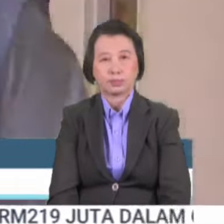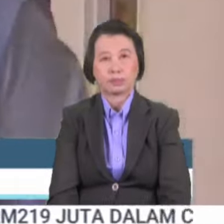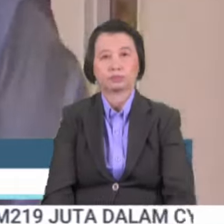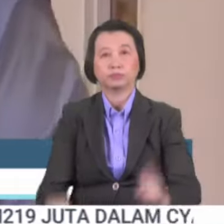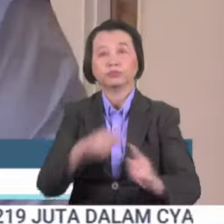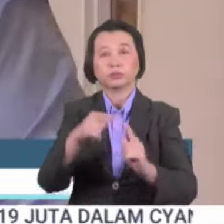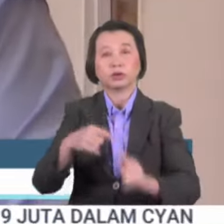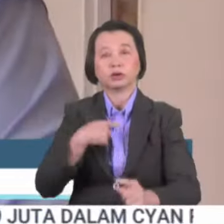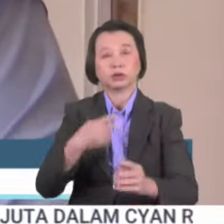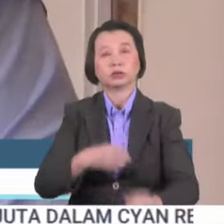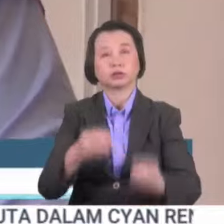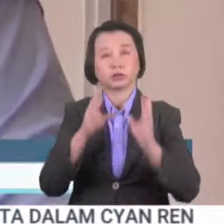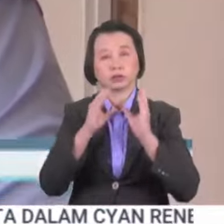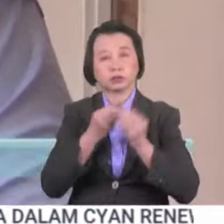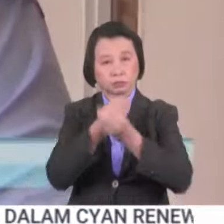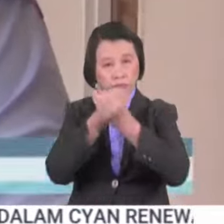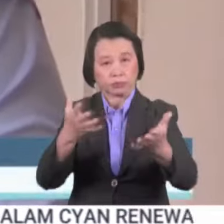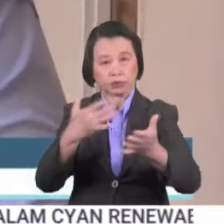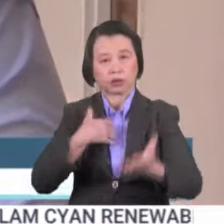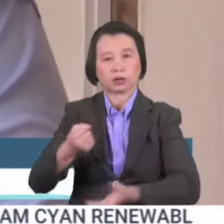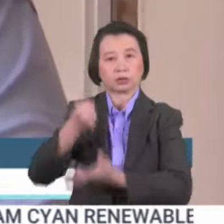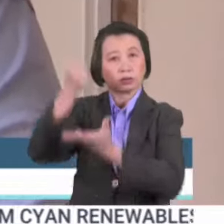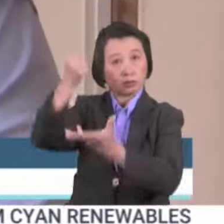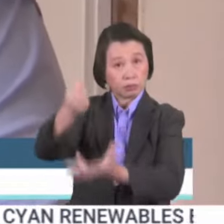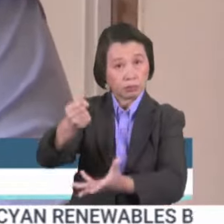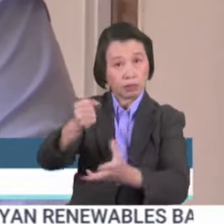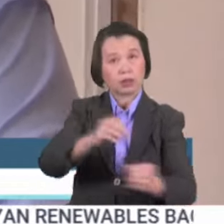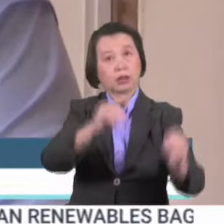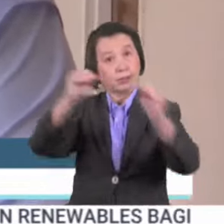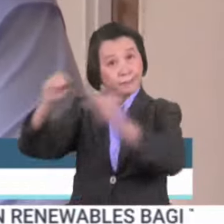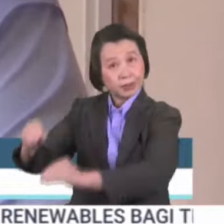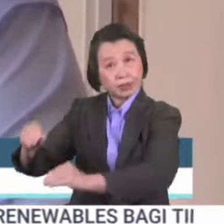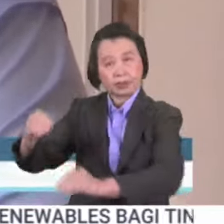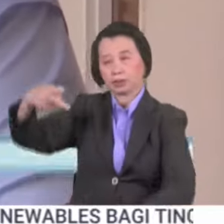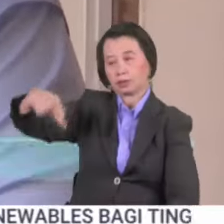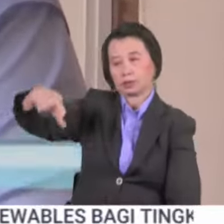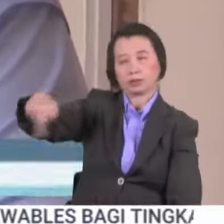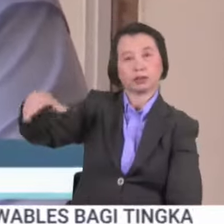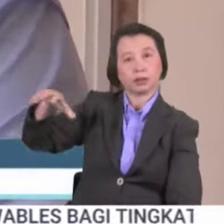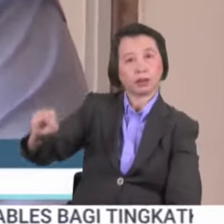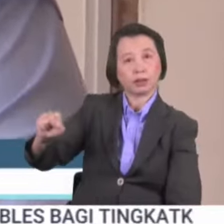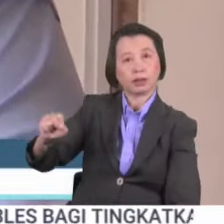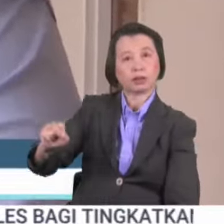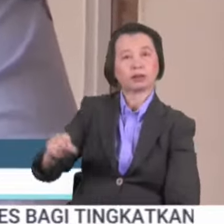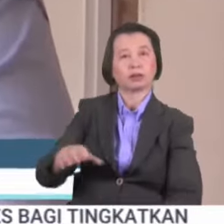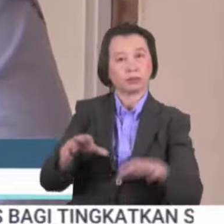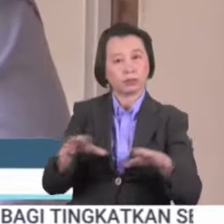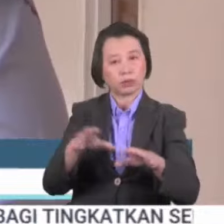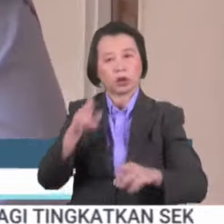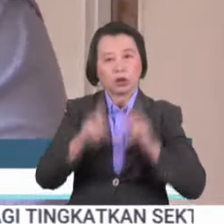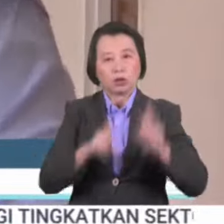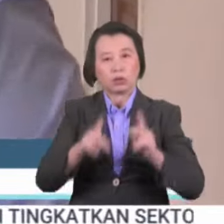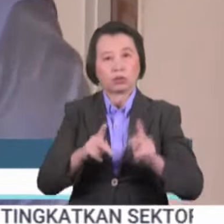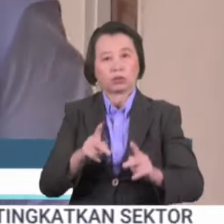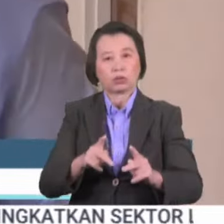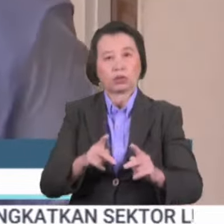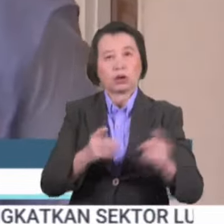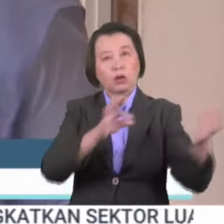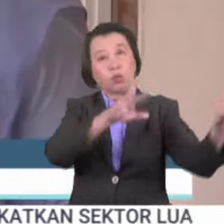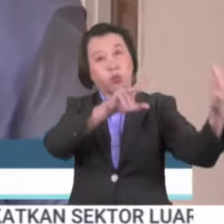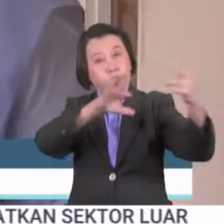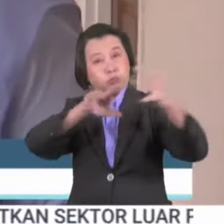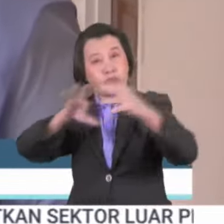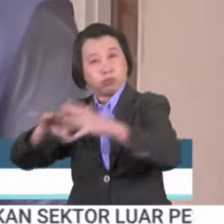Bila kita wawarkan ada peruntukan sebanyak RM1,000 yang berpindah ke pusat penempatan, jadi membuatkan orang berpusu-pusu nak mai